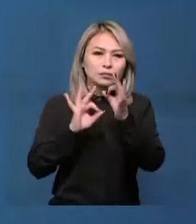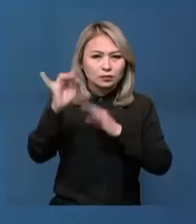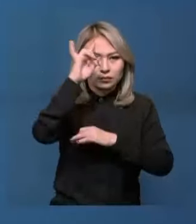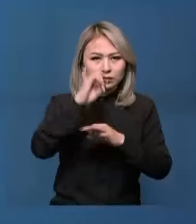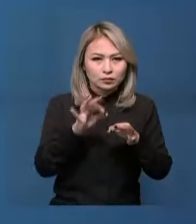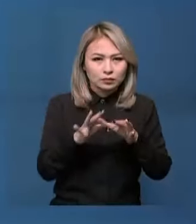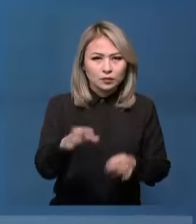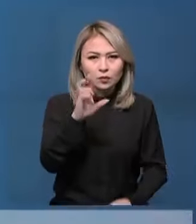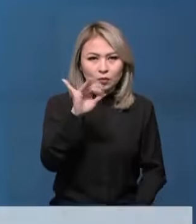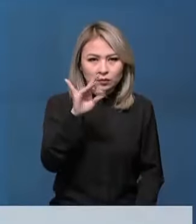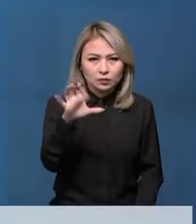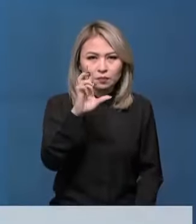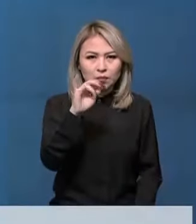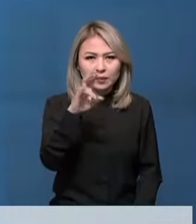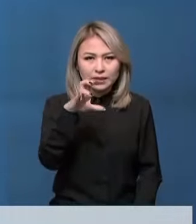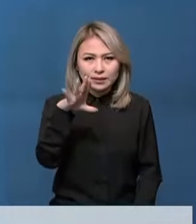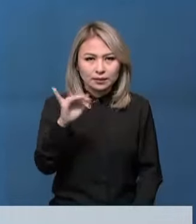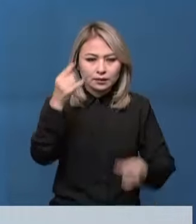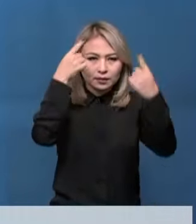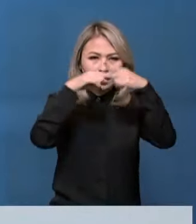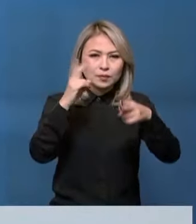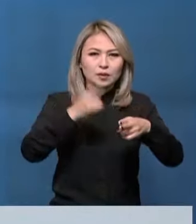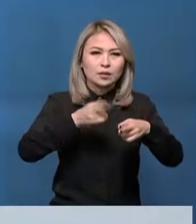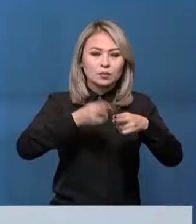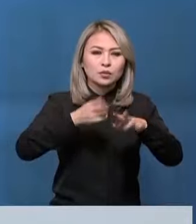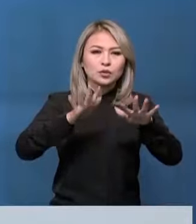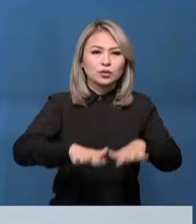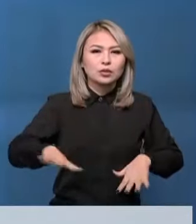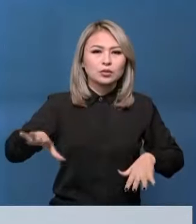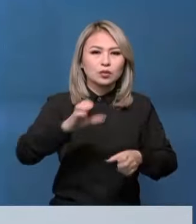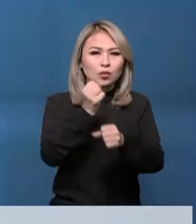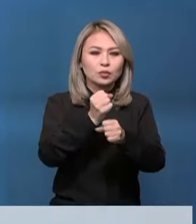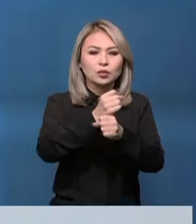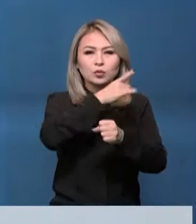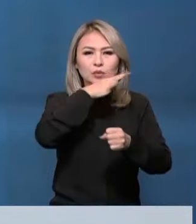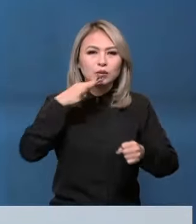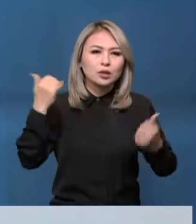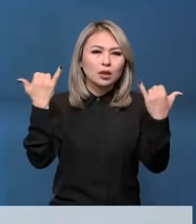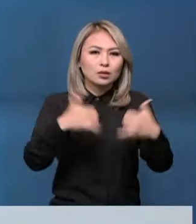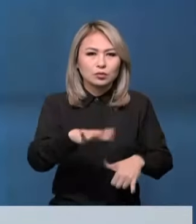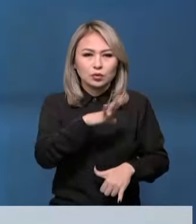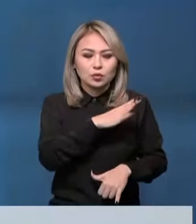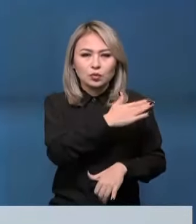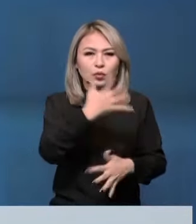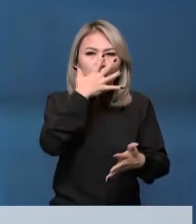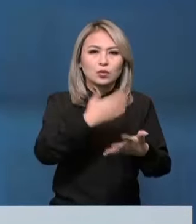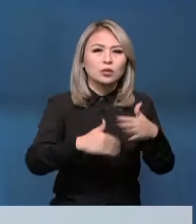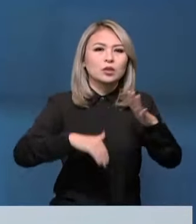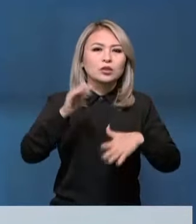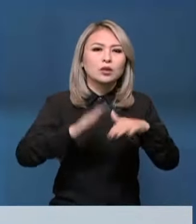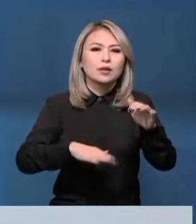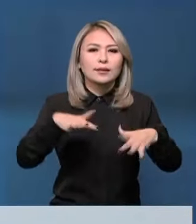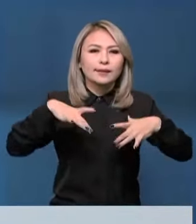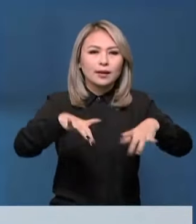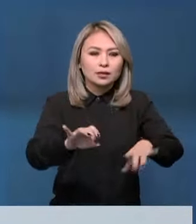Шығыс Қазақстан облысында тұратын Борис Бабинский техниканы металл бөлшектерінен құрап, көпшілікті таңғалдырып жүр. Ол өз